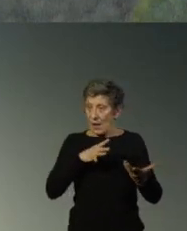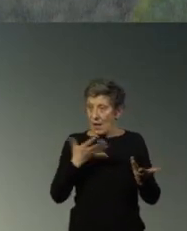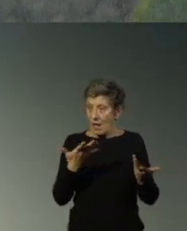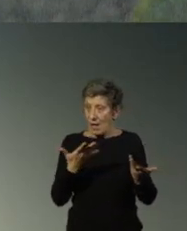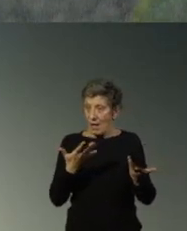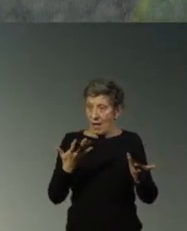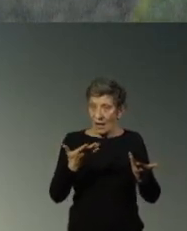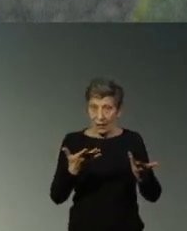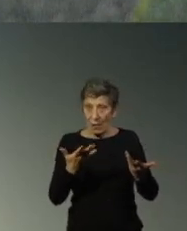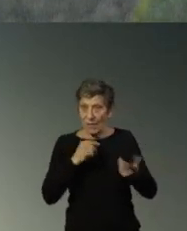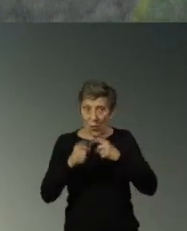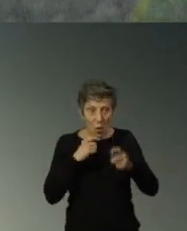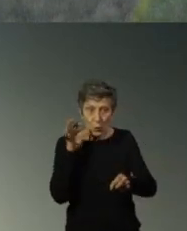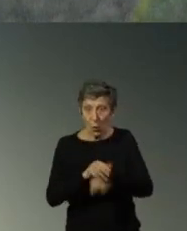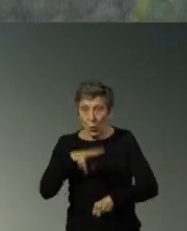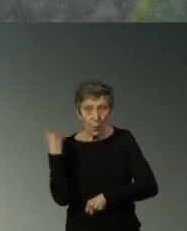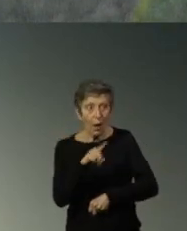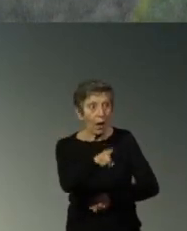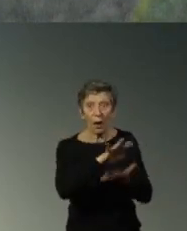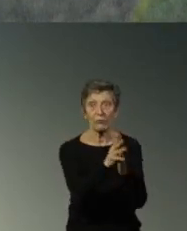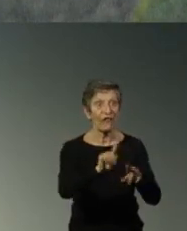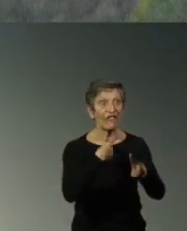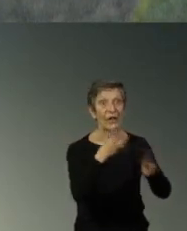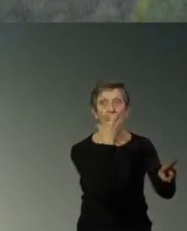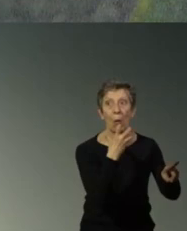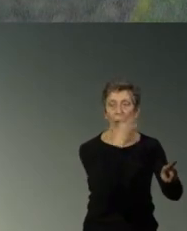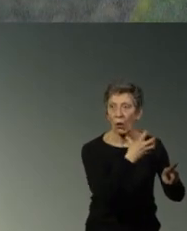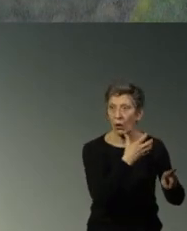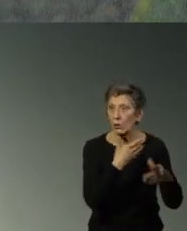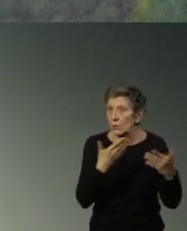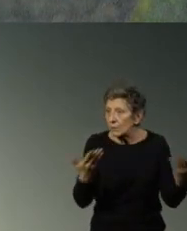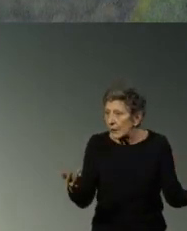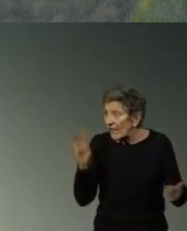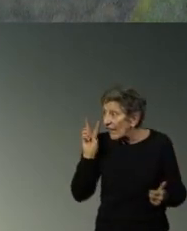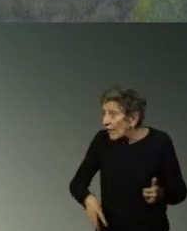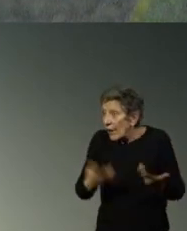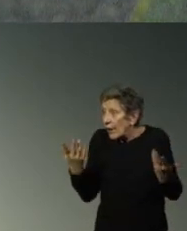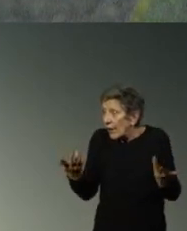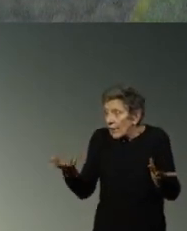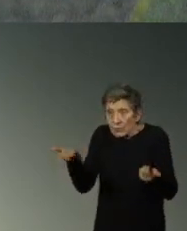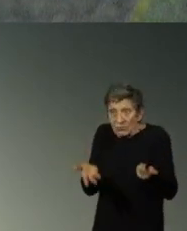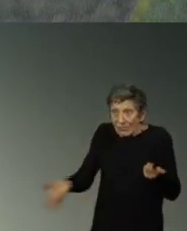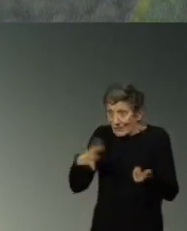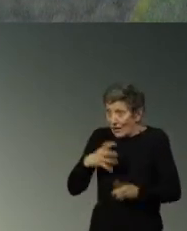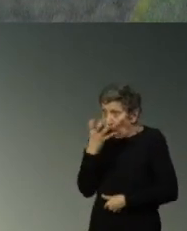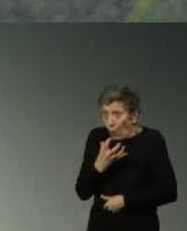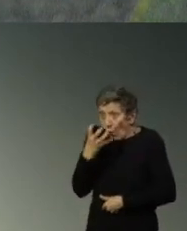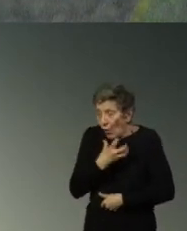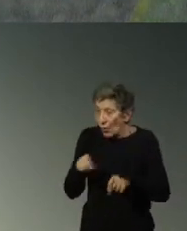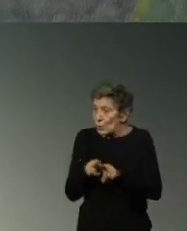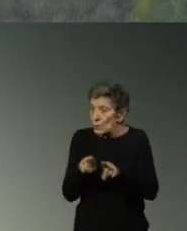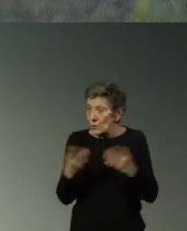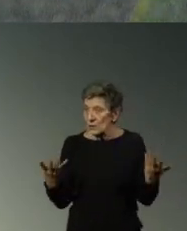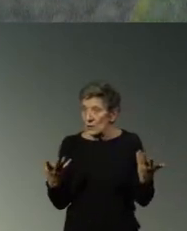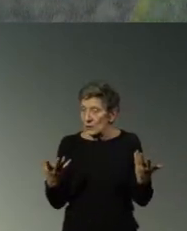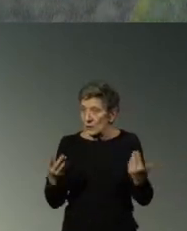on en fait un film d'horreur. En fait, la vie de la plupart des gens sur cette planète est un film d'horreur. Mais parmi les trucs pour les interdits aux moins